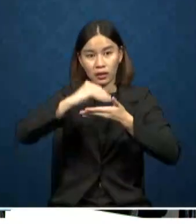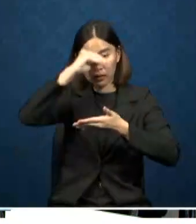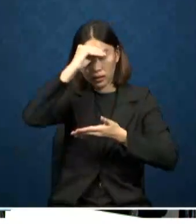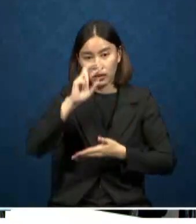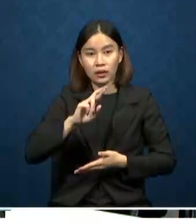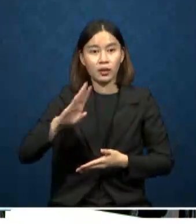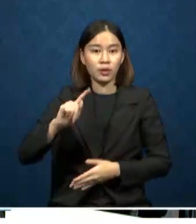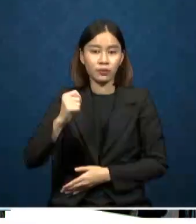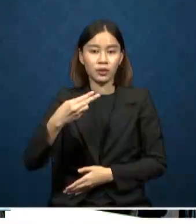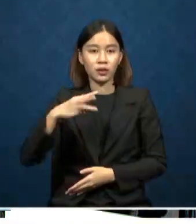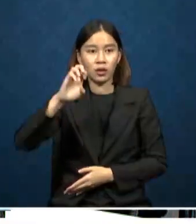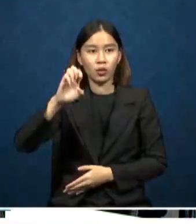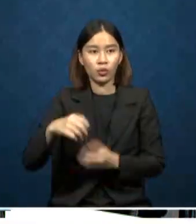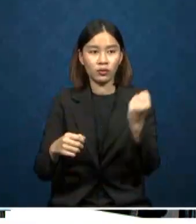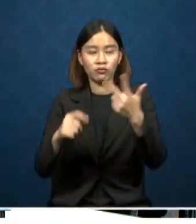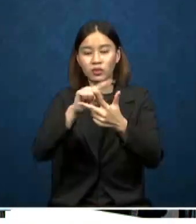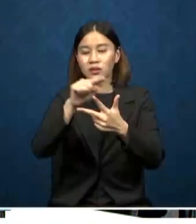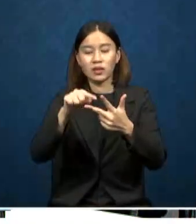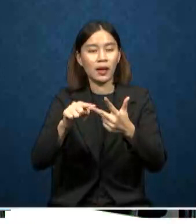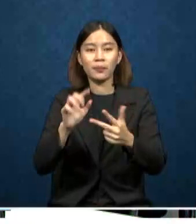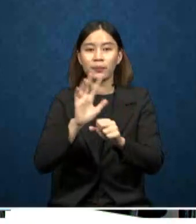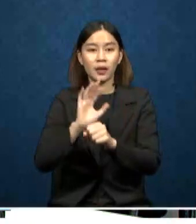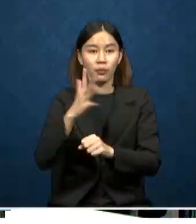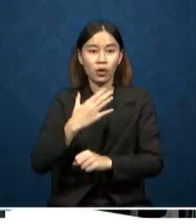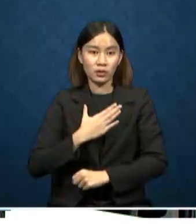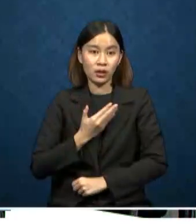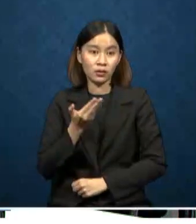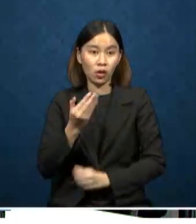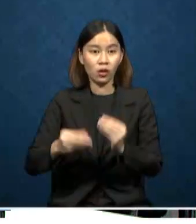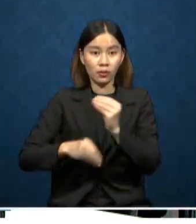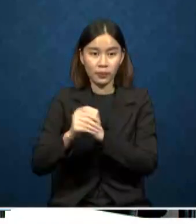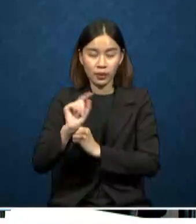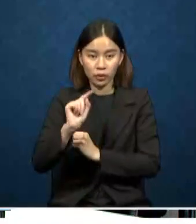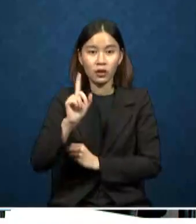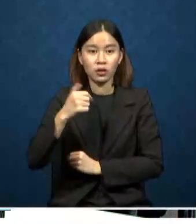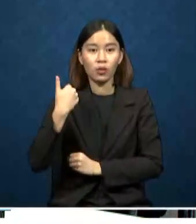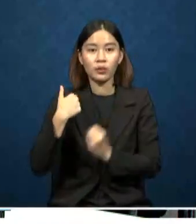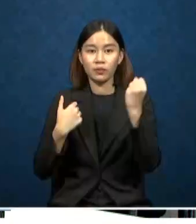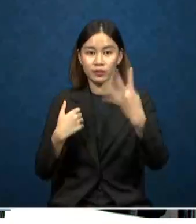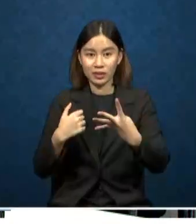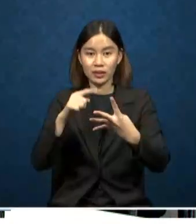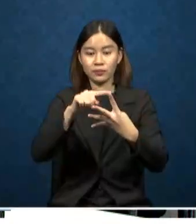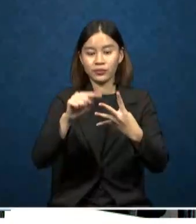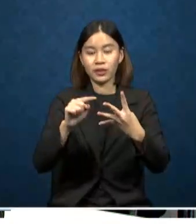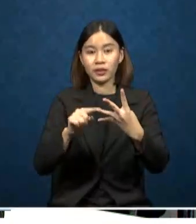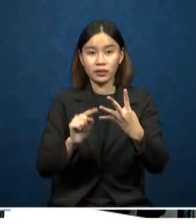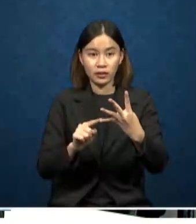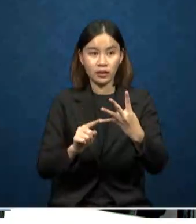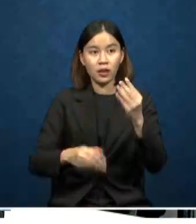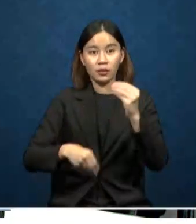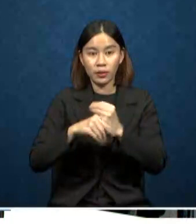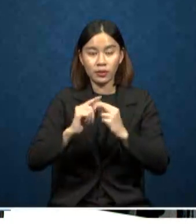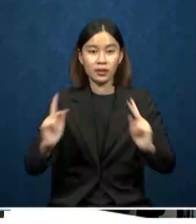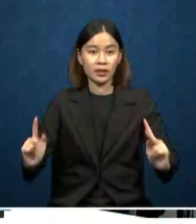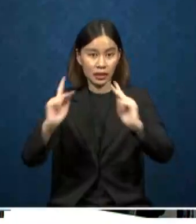ทวิวุฒินี่เพียง 3ส่วนหลักเท่านั้นนะคะดิฉันขอเสนอเพิ่มต้องมี 4ส่วนคือต้องเสนอต้องนำ